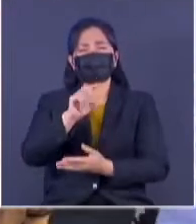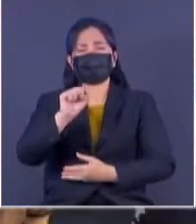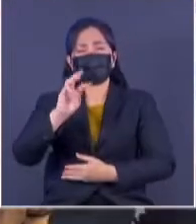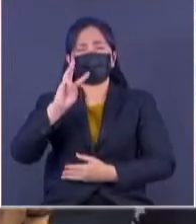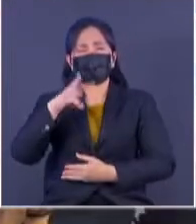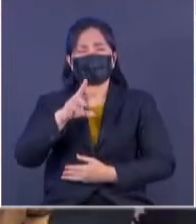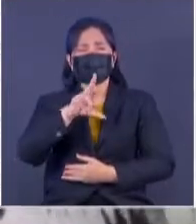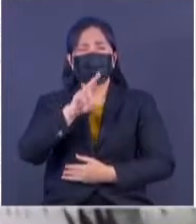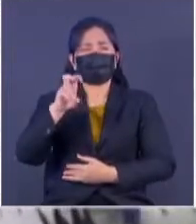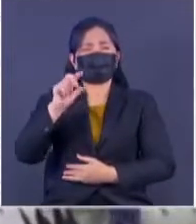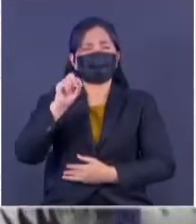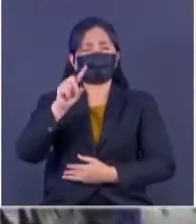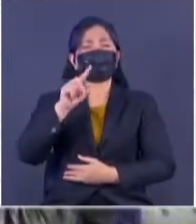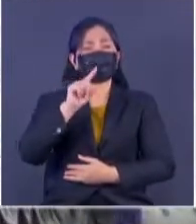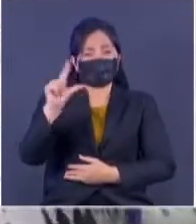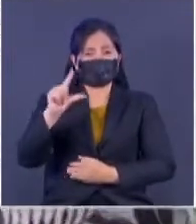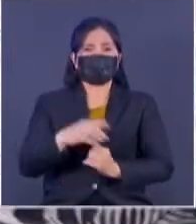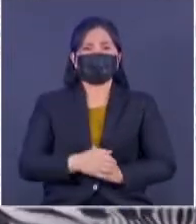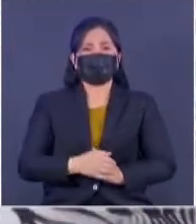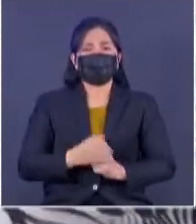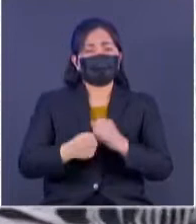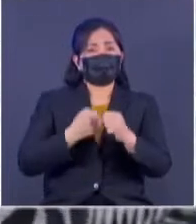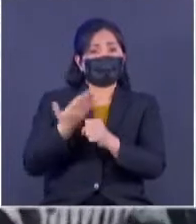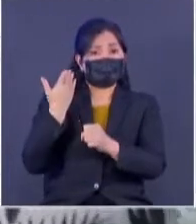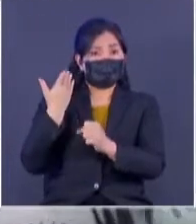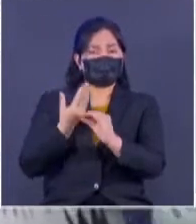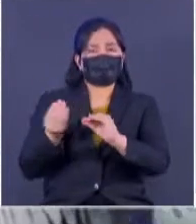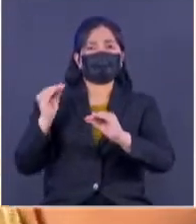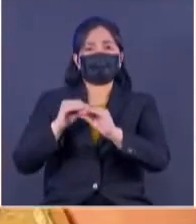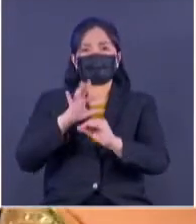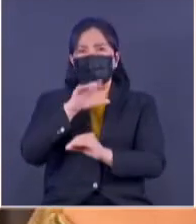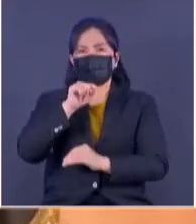106,231 ล้านบาทครับเพิ่มขึ้นจากช่วงเดียวกันของปีที่แล้วเนี่ย